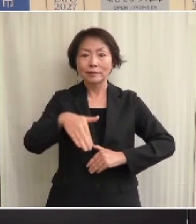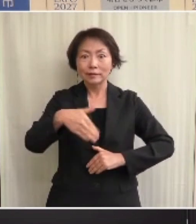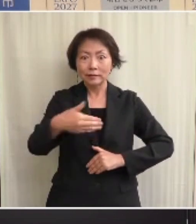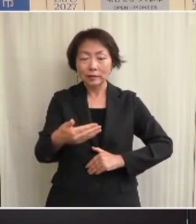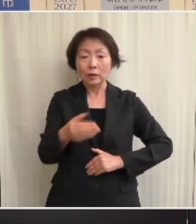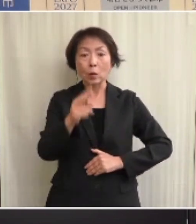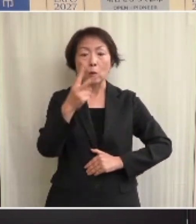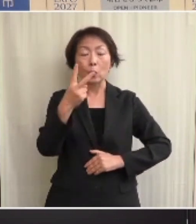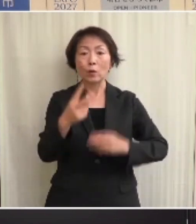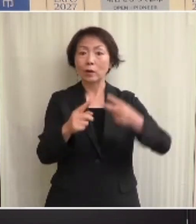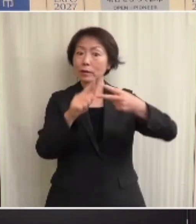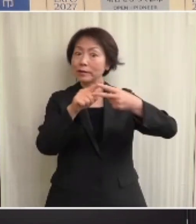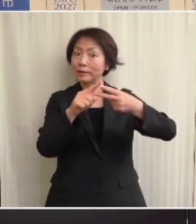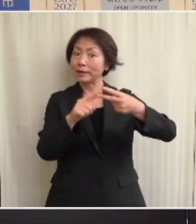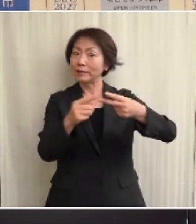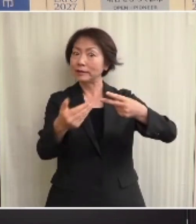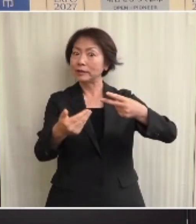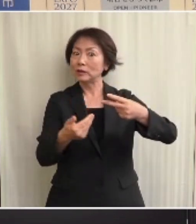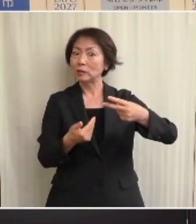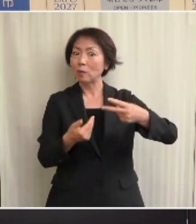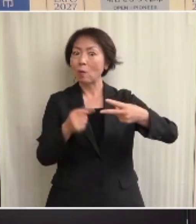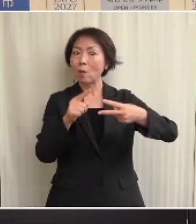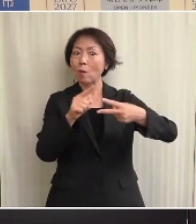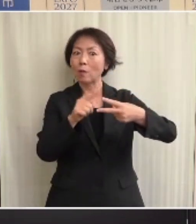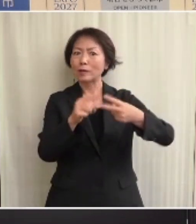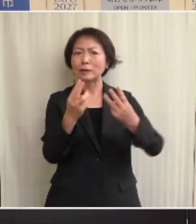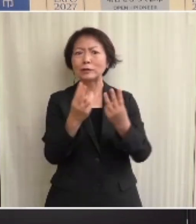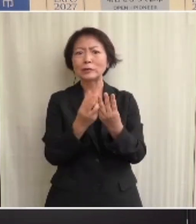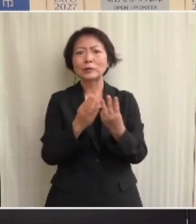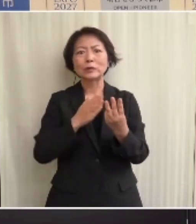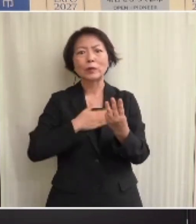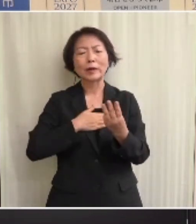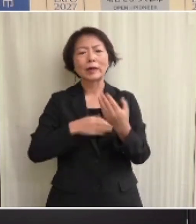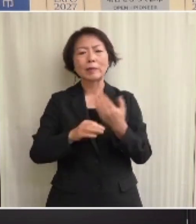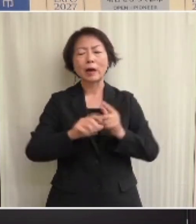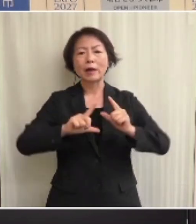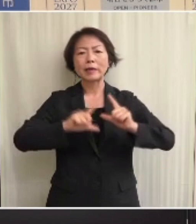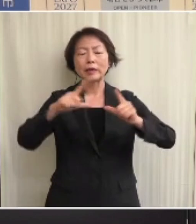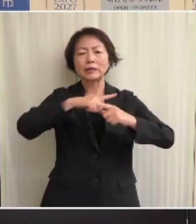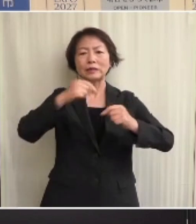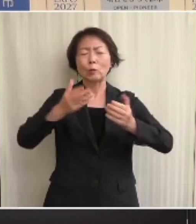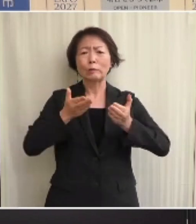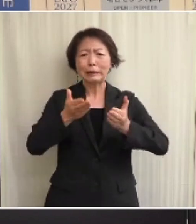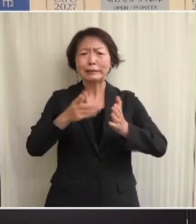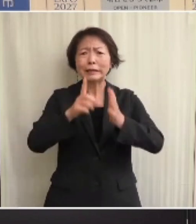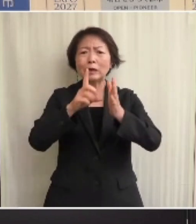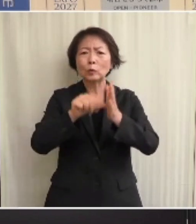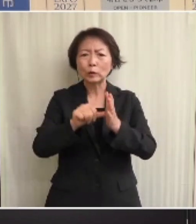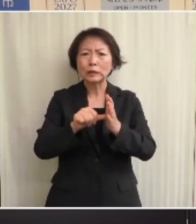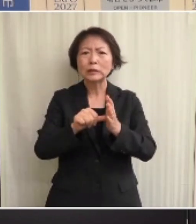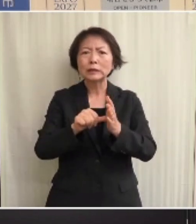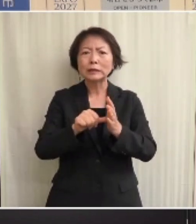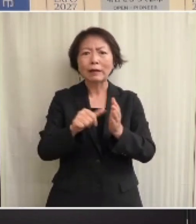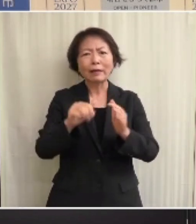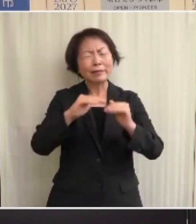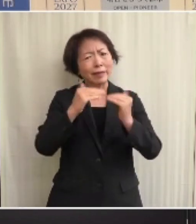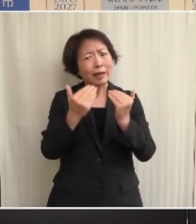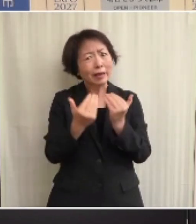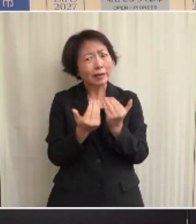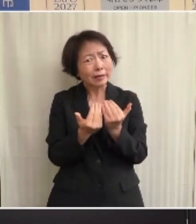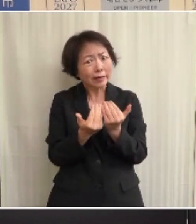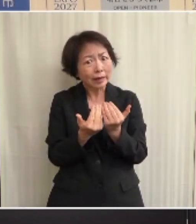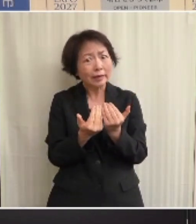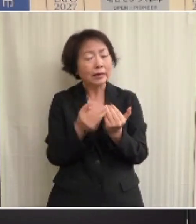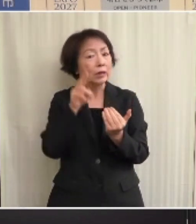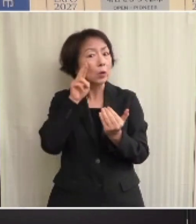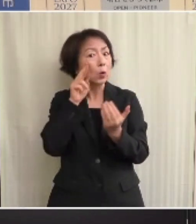なさい、もう2点、1点がこれもし数字分かればなんですが、東日本大震災の時はこれおおよそどれぐらいの方が滞